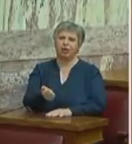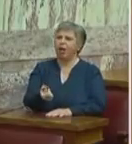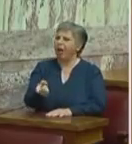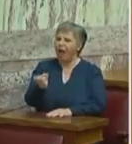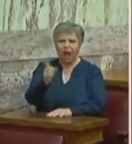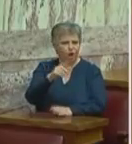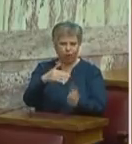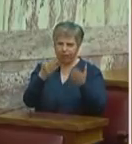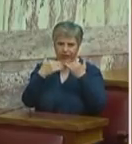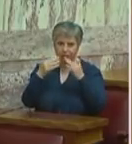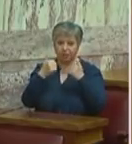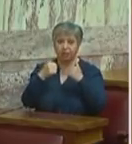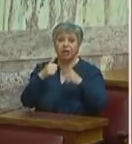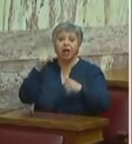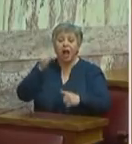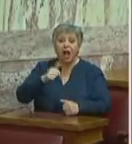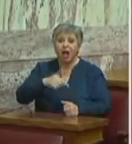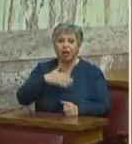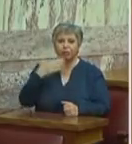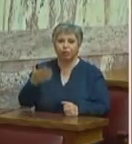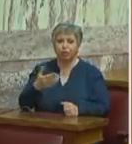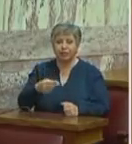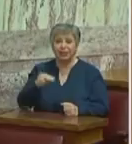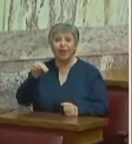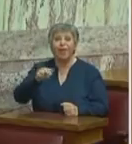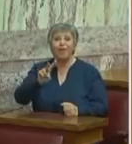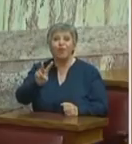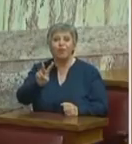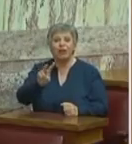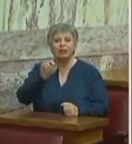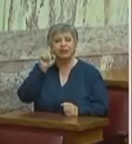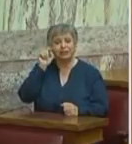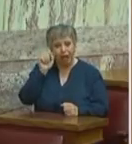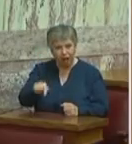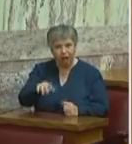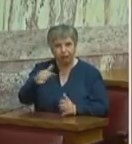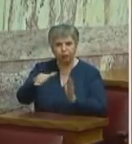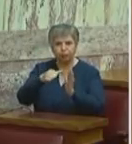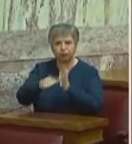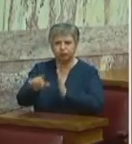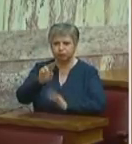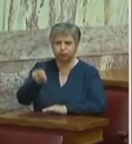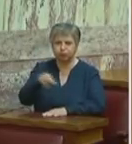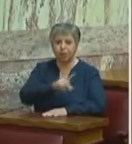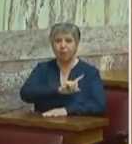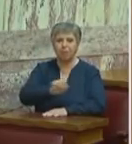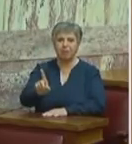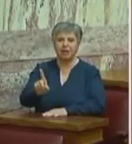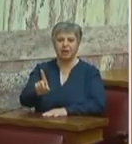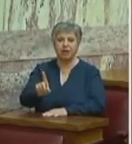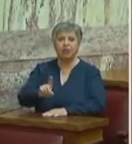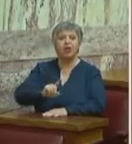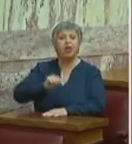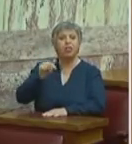υπόθεση και να μην επιτρέψει τη σύντομη παραγραφή των αδικημάτων για τα οποία